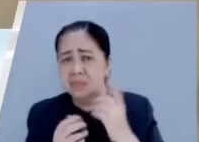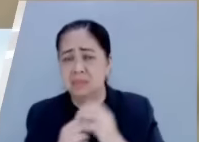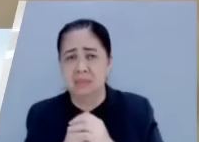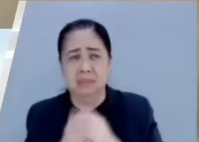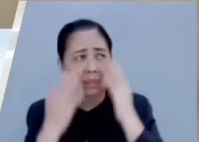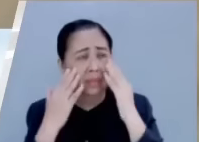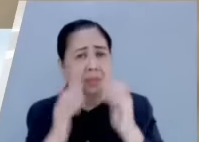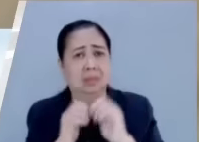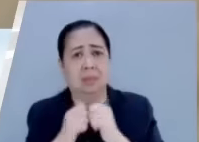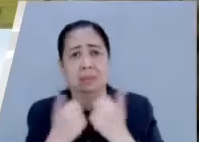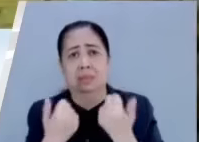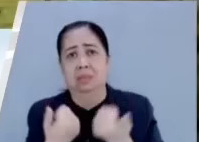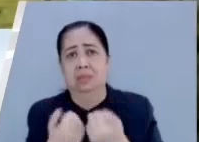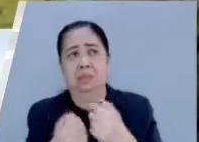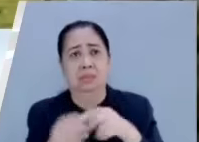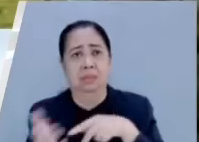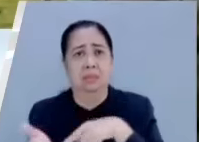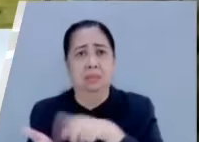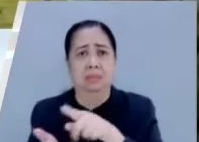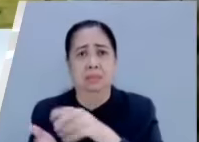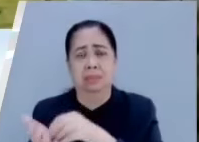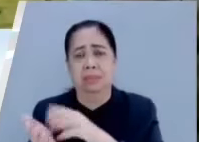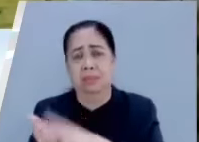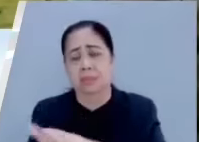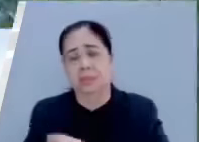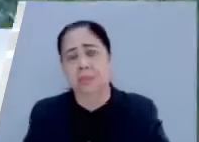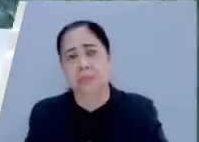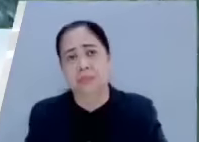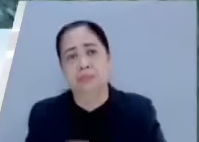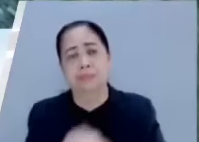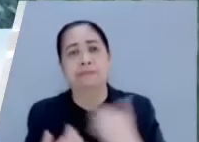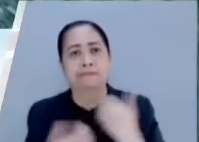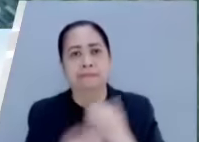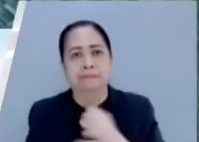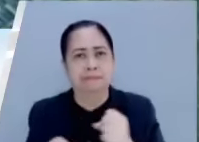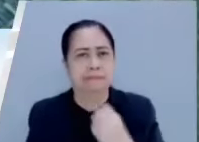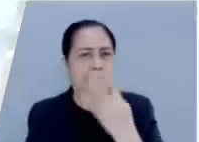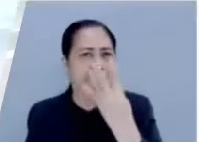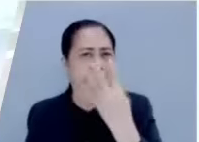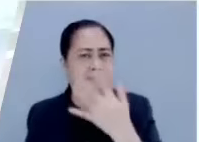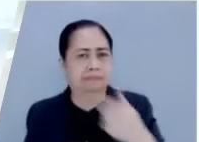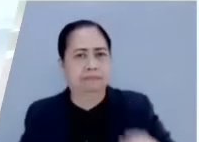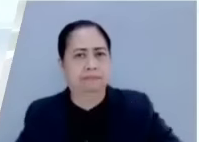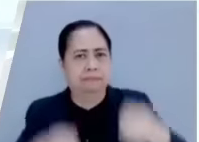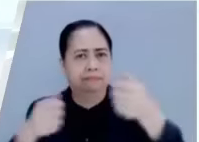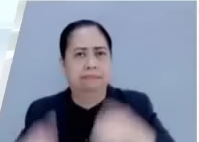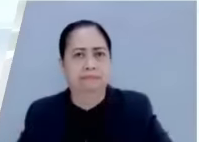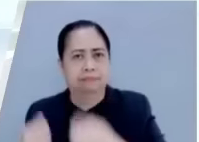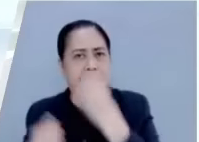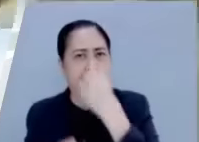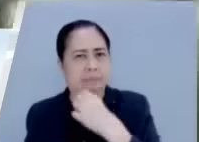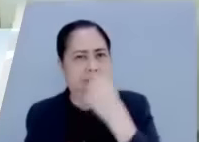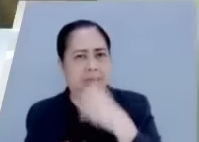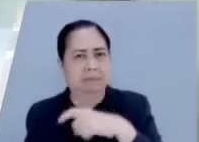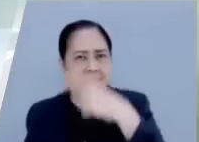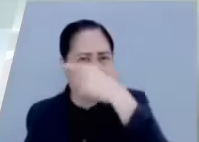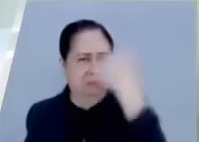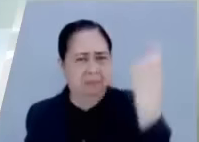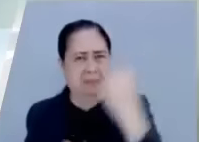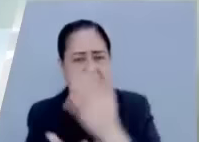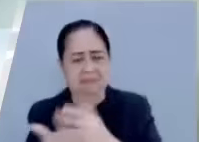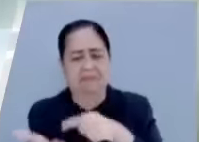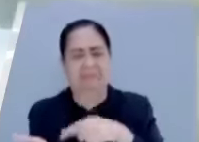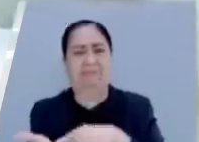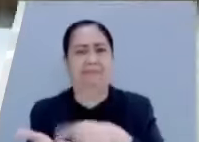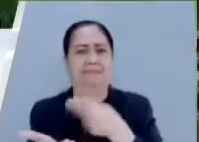paano kung mababayaran. May naisalba pa siyang 45 na kaban ng mais, pero nangitim na ang iba at palugi na raw